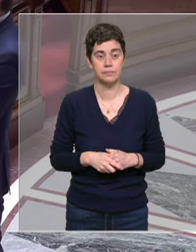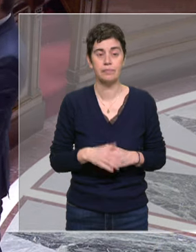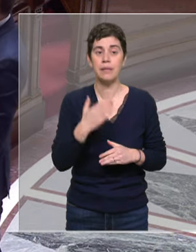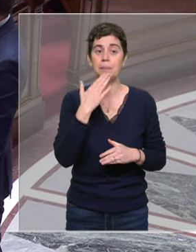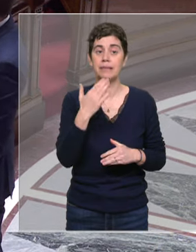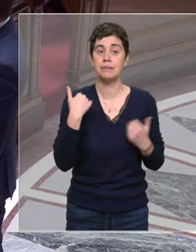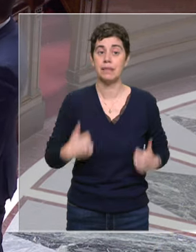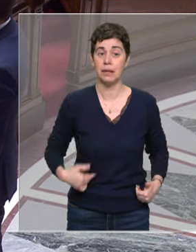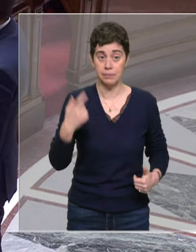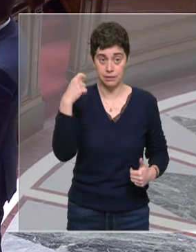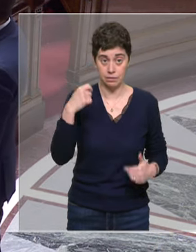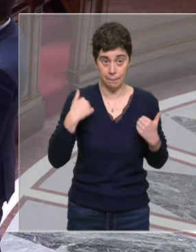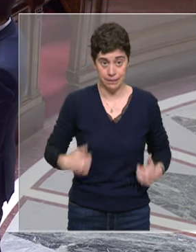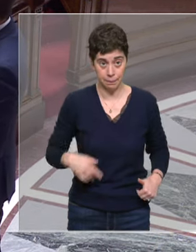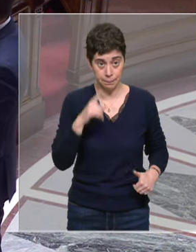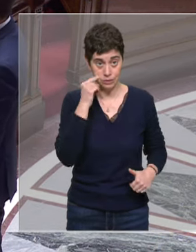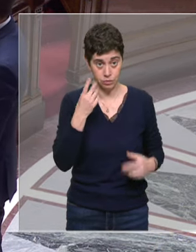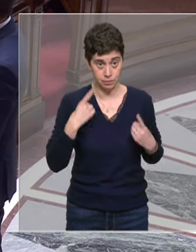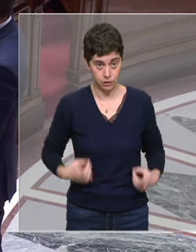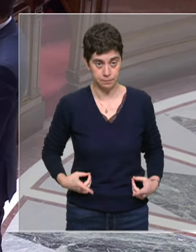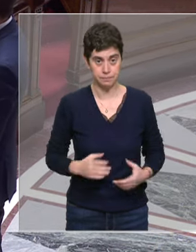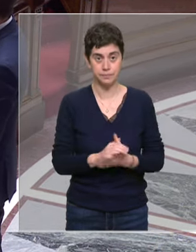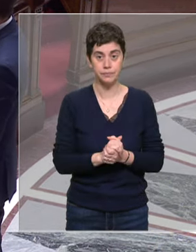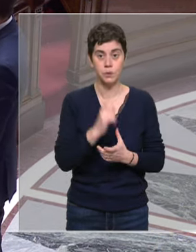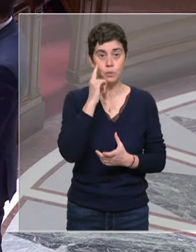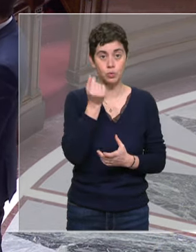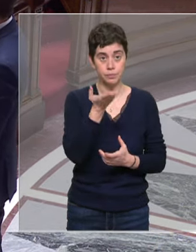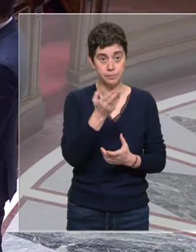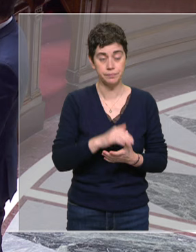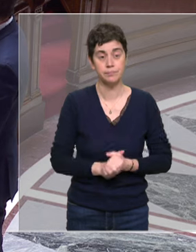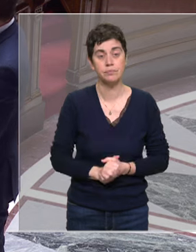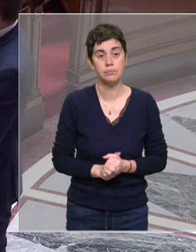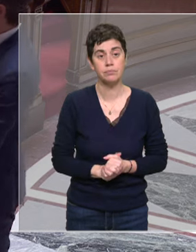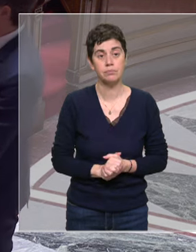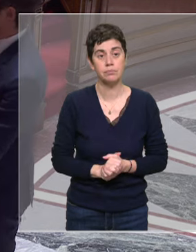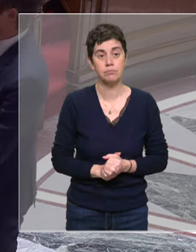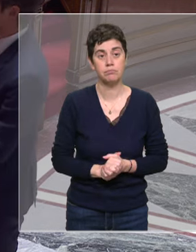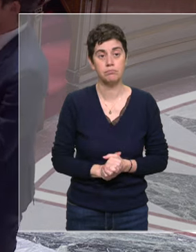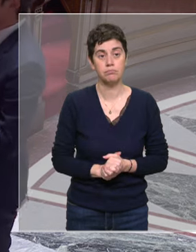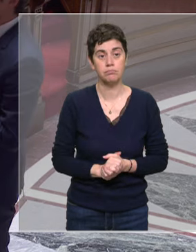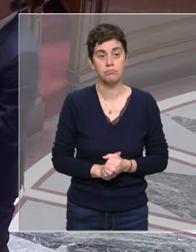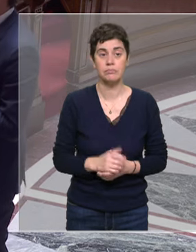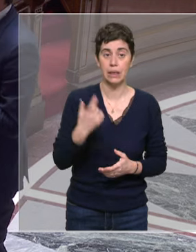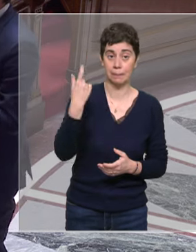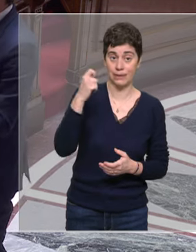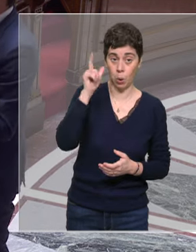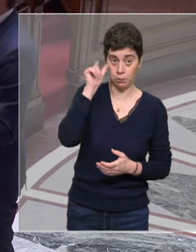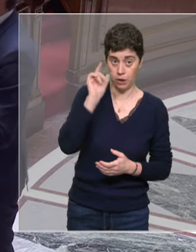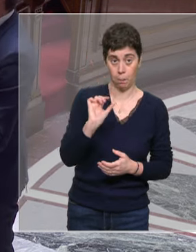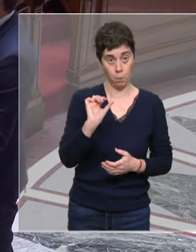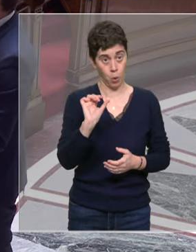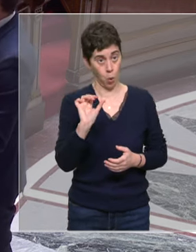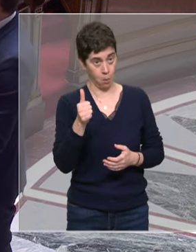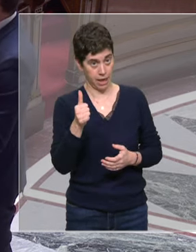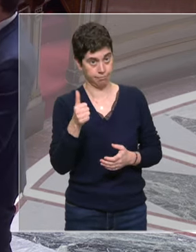Merci, Madame la Présidente, Mesdames et Messieurs les députés, Monsieur le Président Chassaigne. La première mobilisation du Président de la République